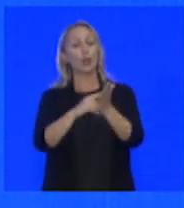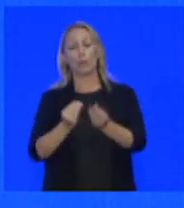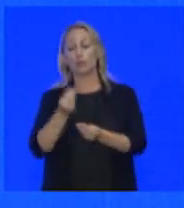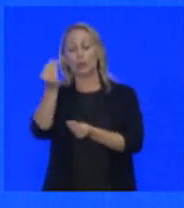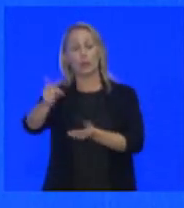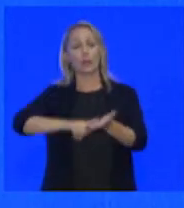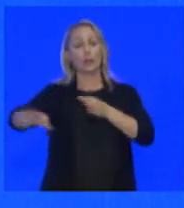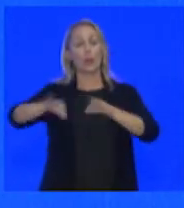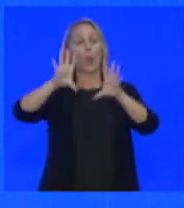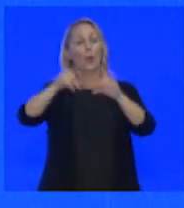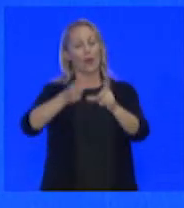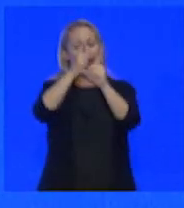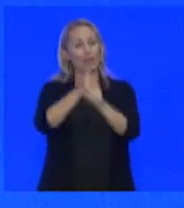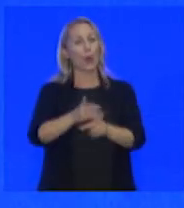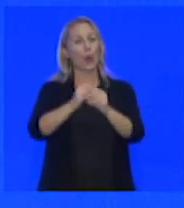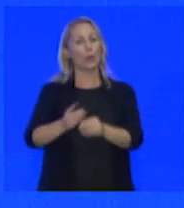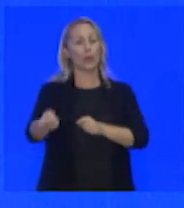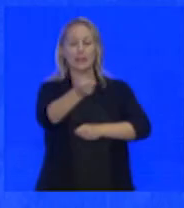αγροτικούς εταιρισμούς.